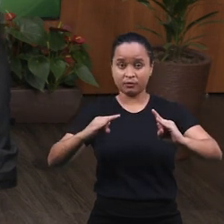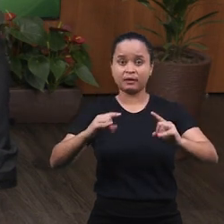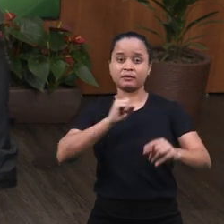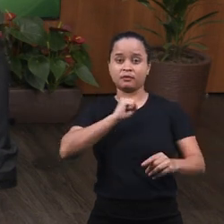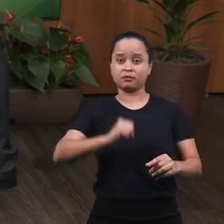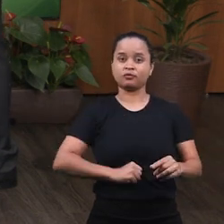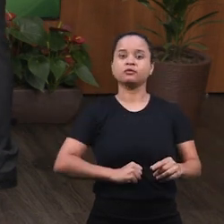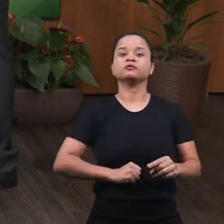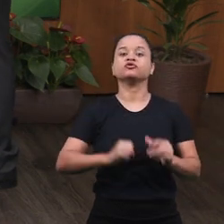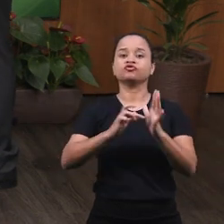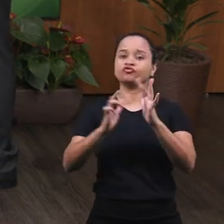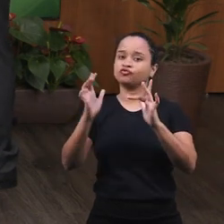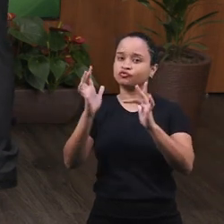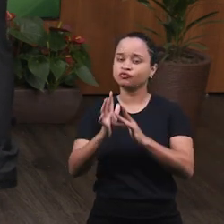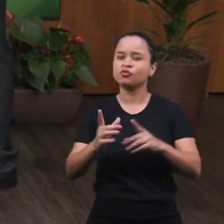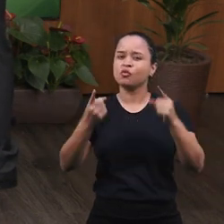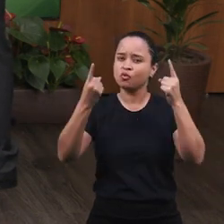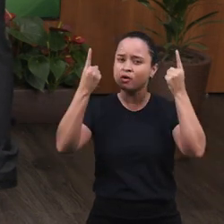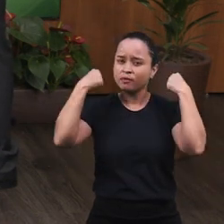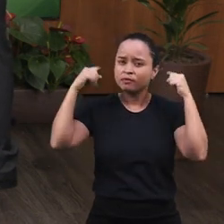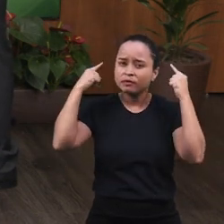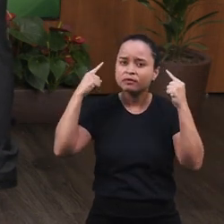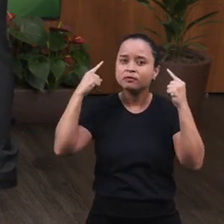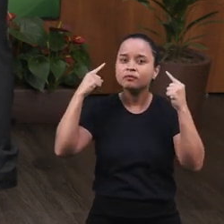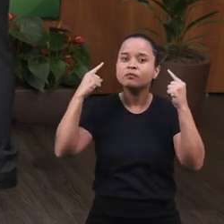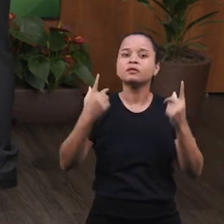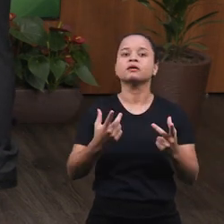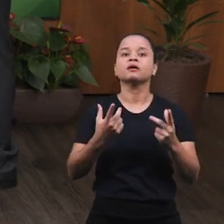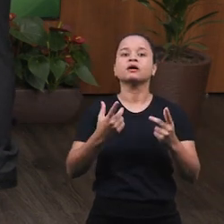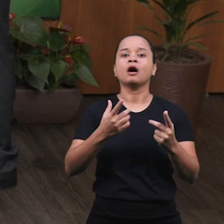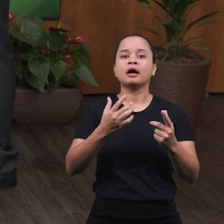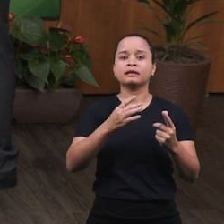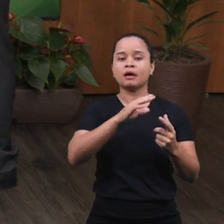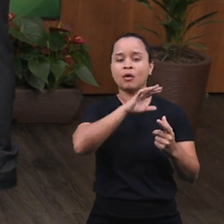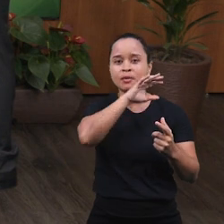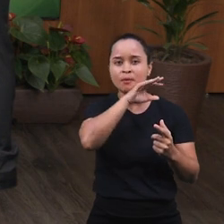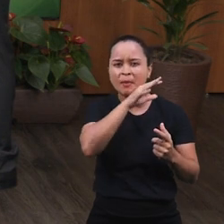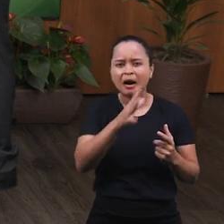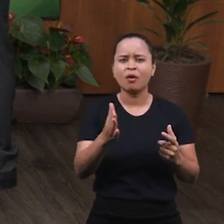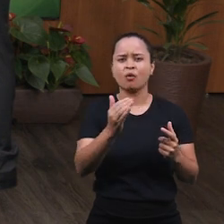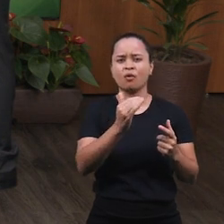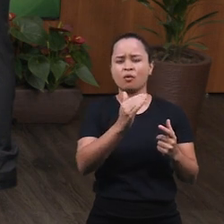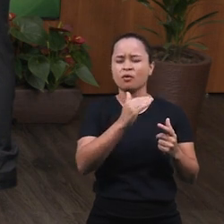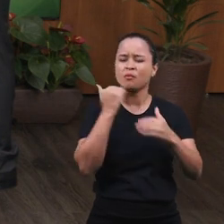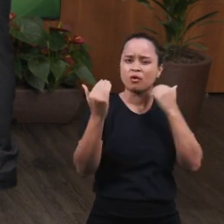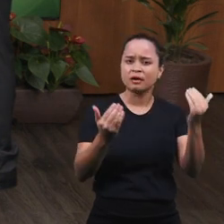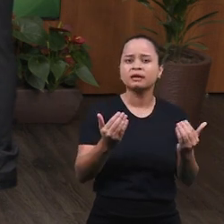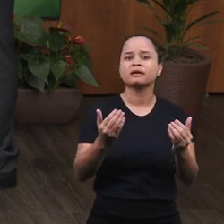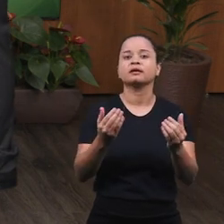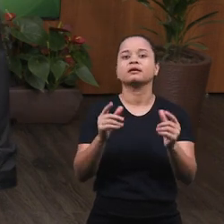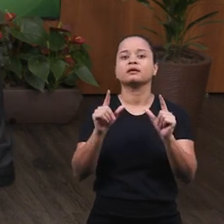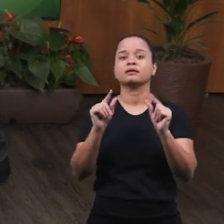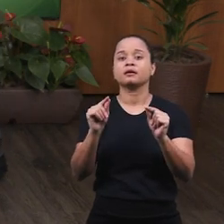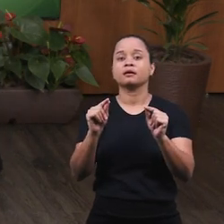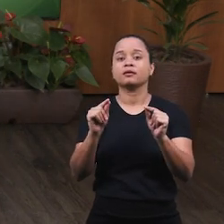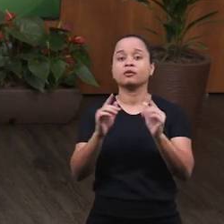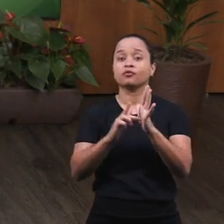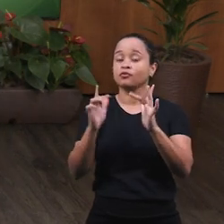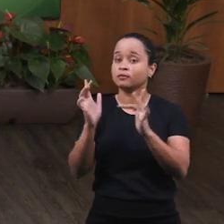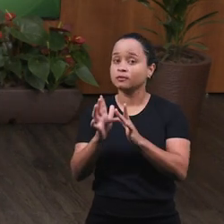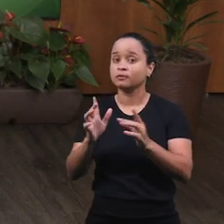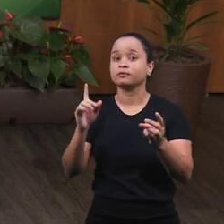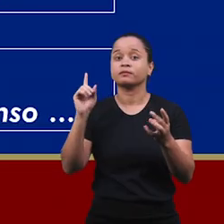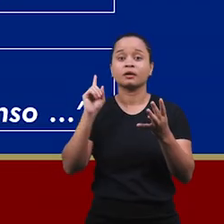sacrificateur éternel, Jésus. La victime, l'agneau de Dieu. Et le jour de repos, le repos pour l'âme.